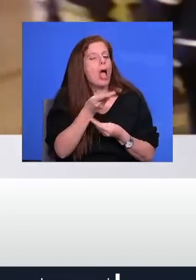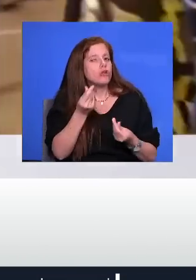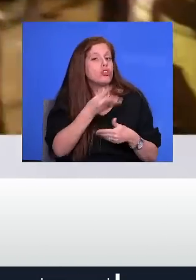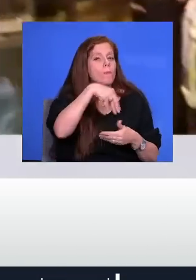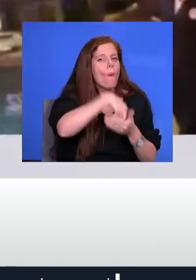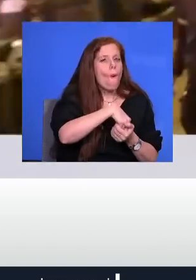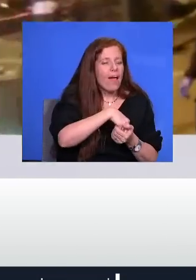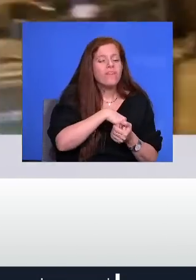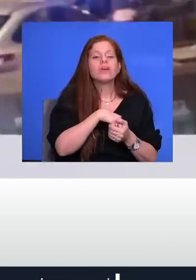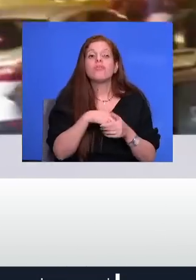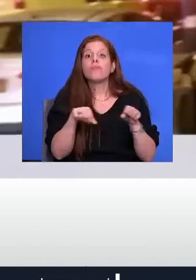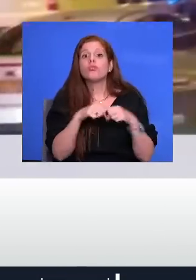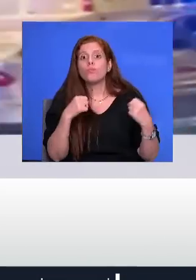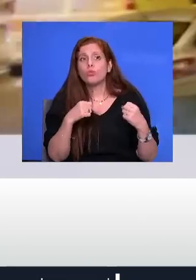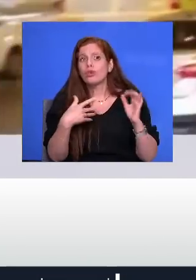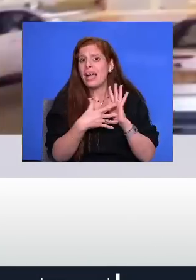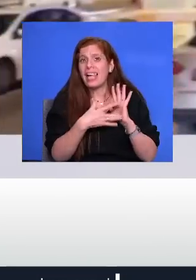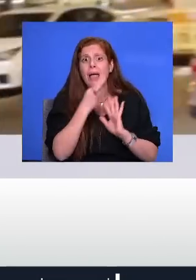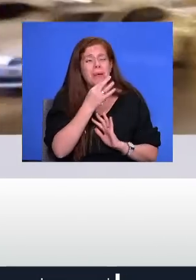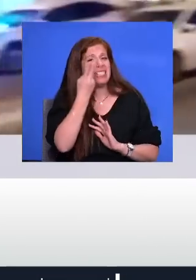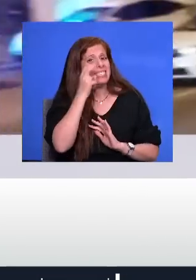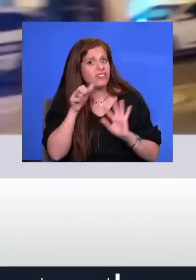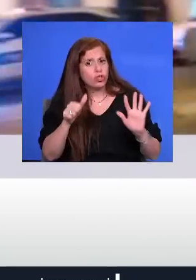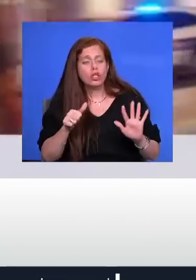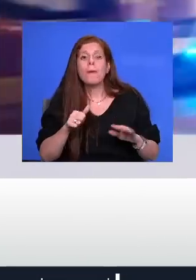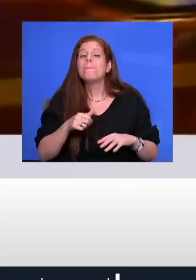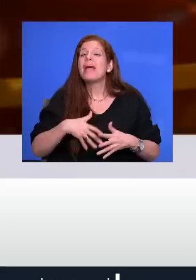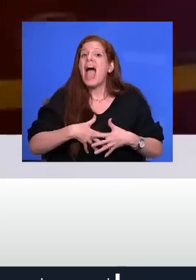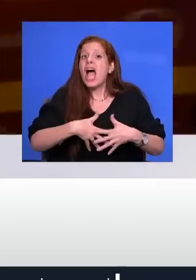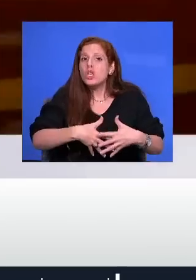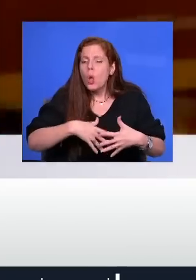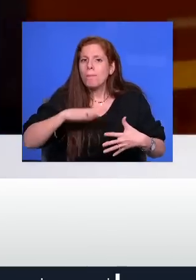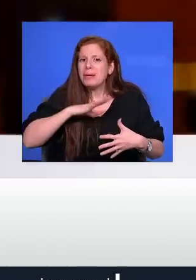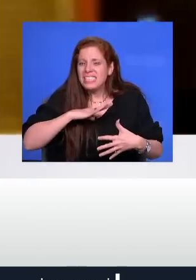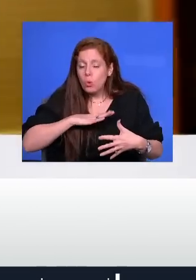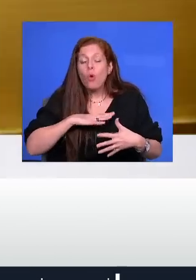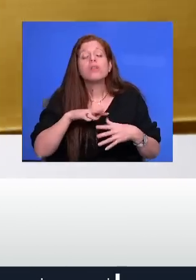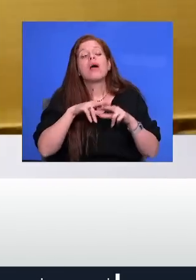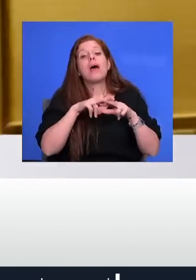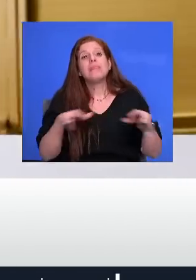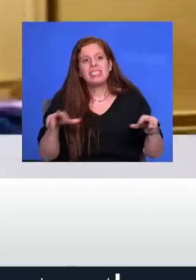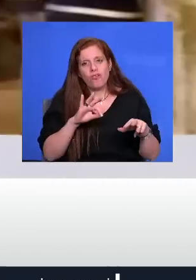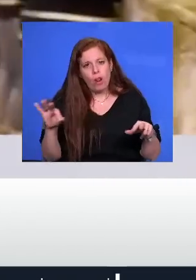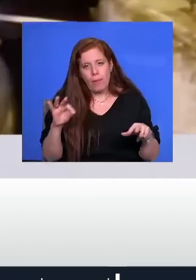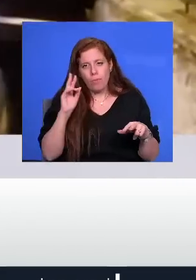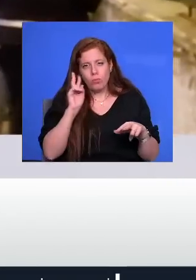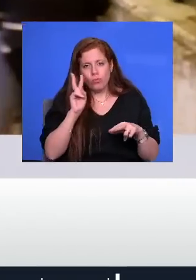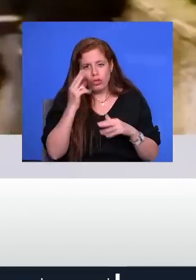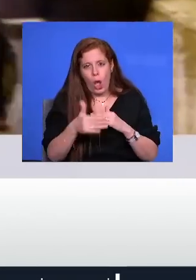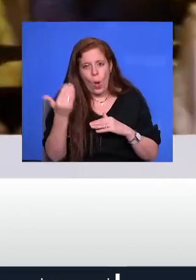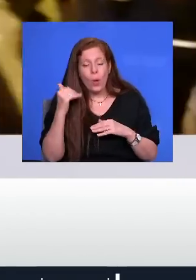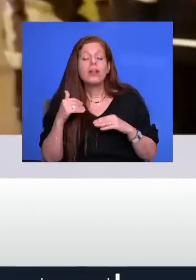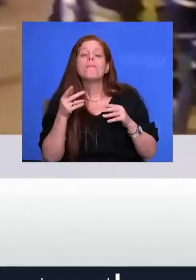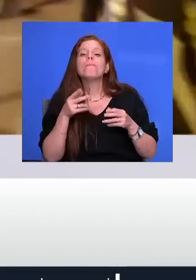ובשיבוש חקירה. היא בת 26, בהיריון בסיכון. המעצר שלהם מתבצע ביום שישי האחרון בנאפיס, מסעדת נאפיס